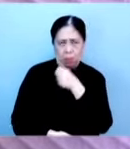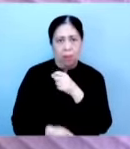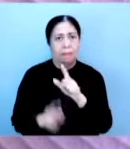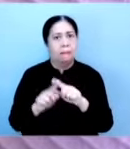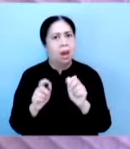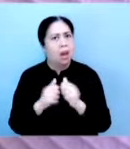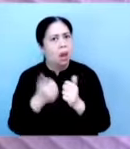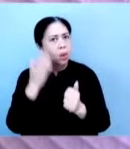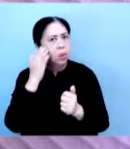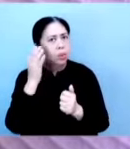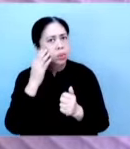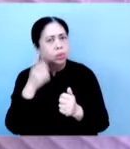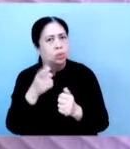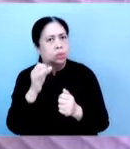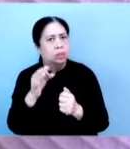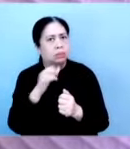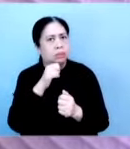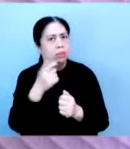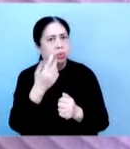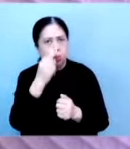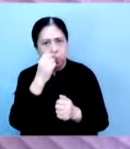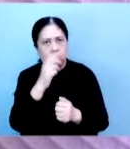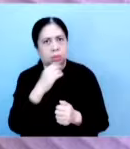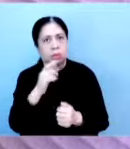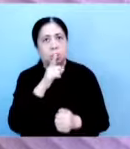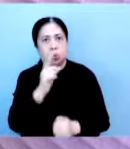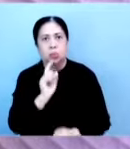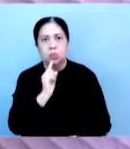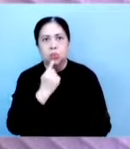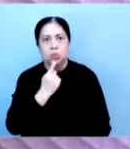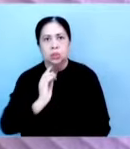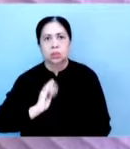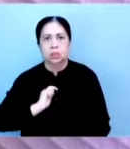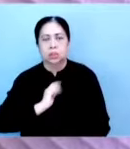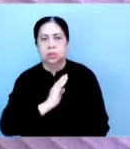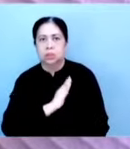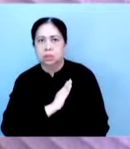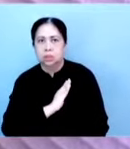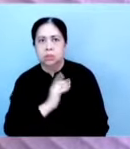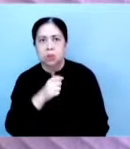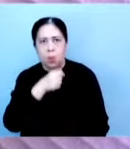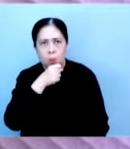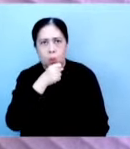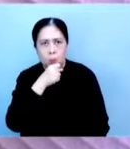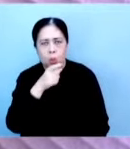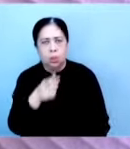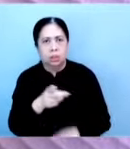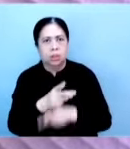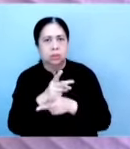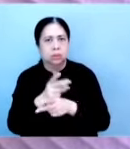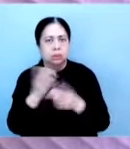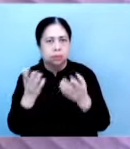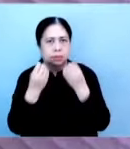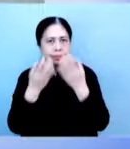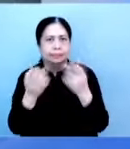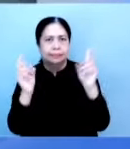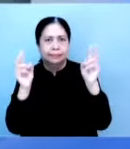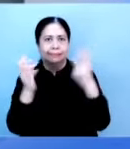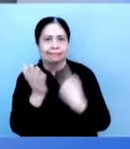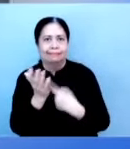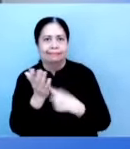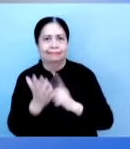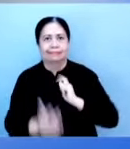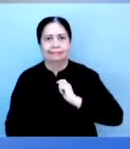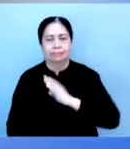ba kung hindi na lamang pala joke yan kailan nga ba dapat seryosohin ang pag-ubo yan ang tatalakayin natin sa usapang TV ang